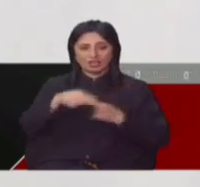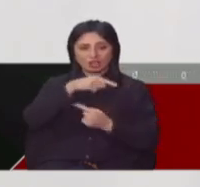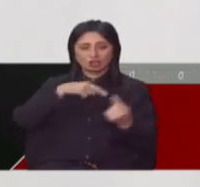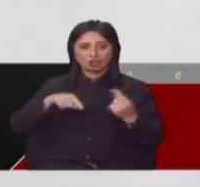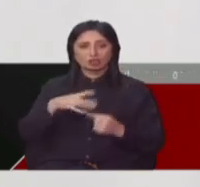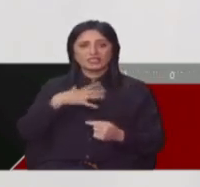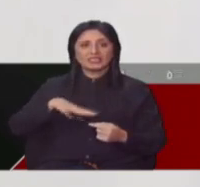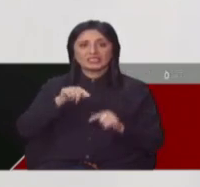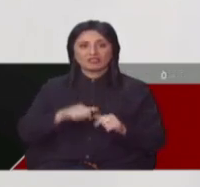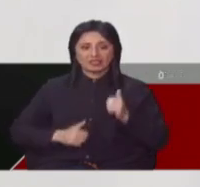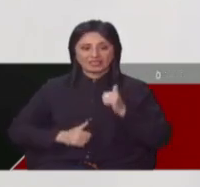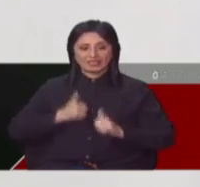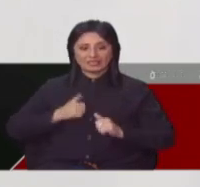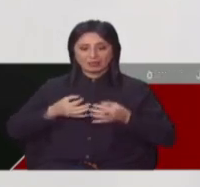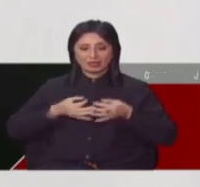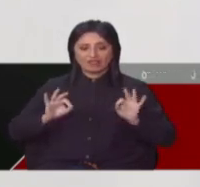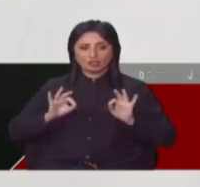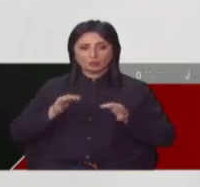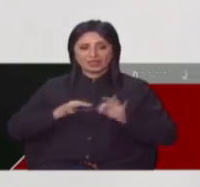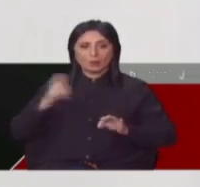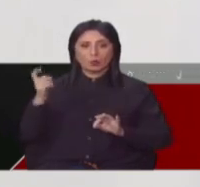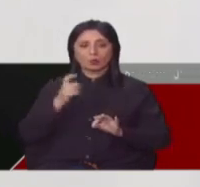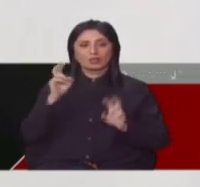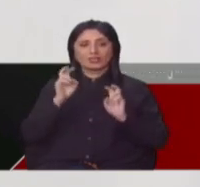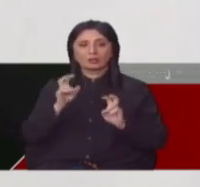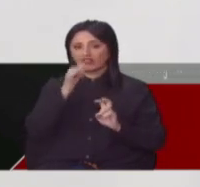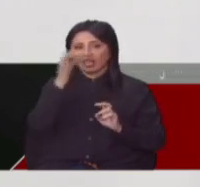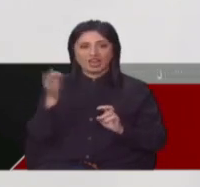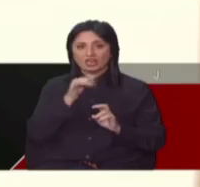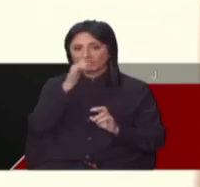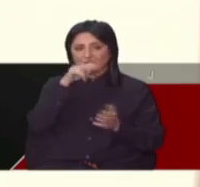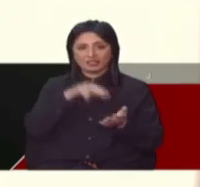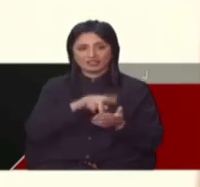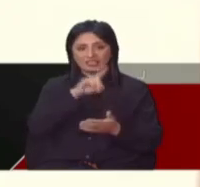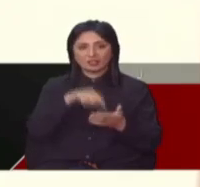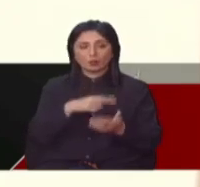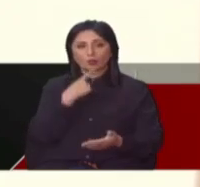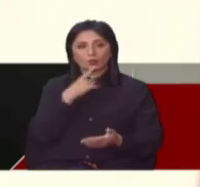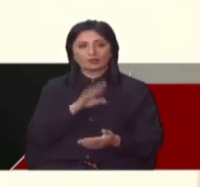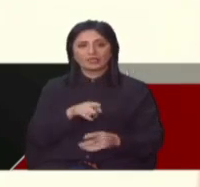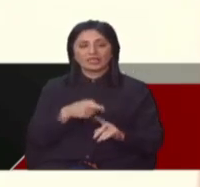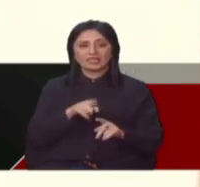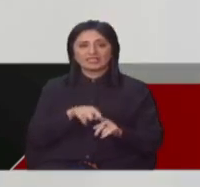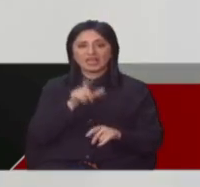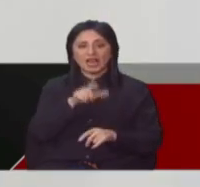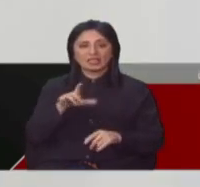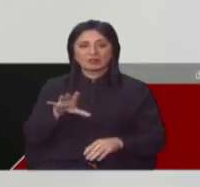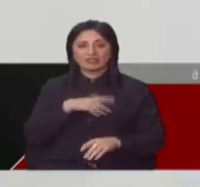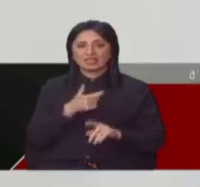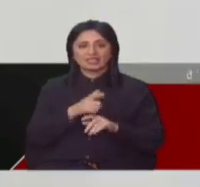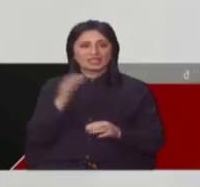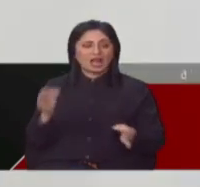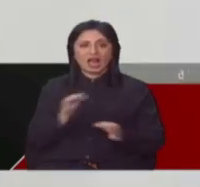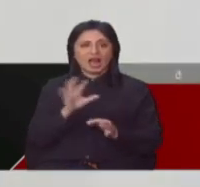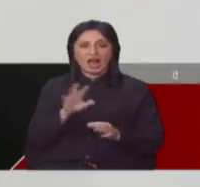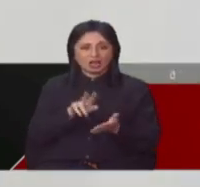რომ საქართველოში ღირსება, თავისუფლება, დამოუკიდებლობა ვერასდროს ვერ დადგება კითხვის ნიშნის ქვეშ. ეს იყვნენ ადამიანები, რომლებიც